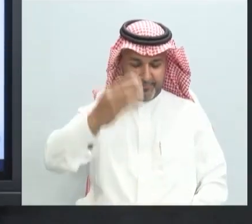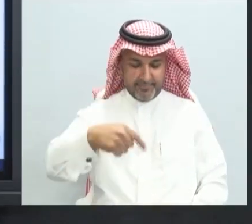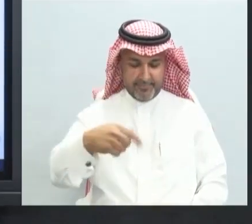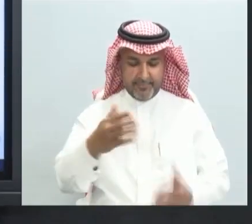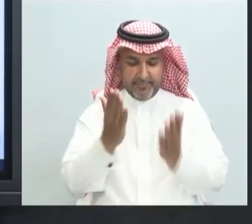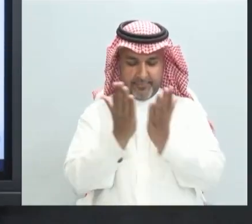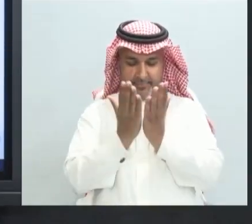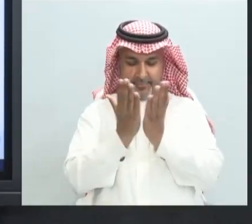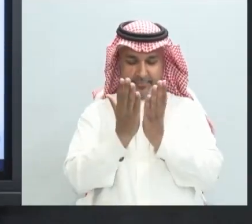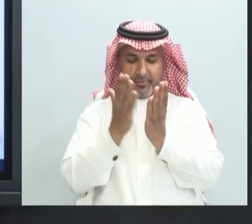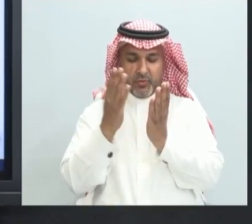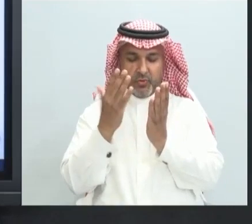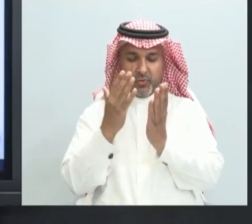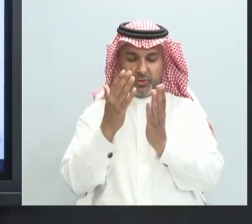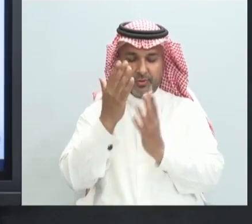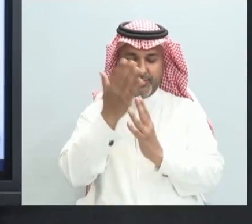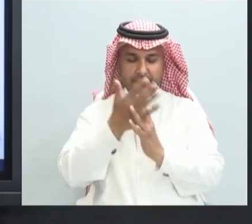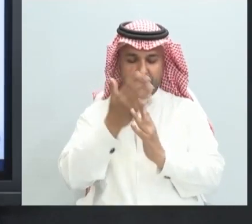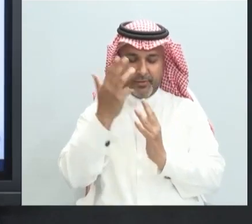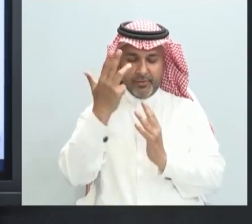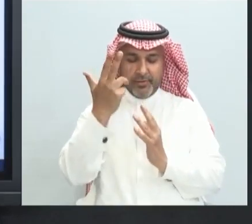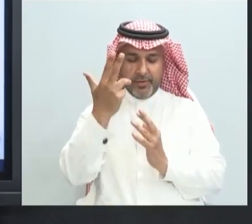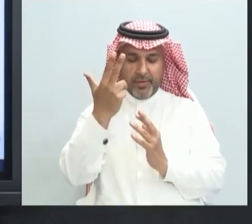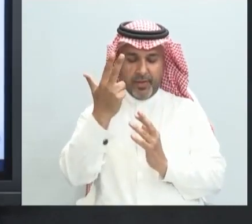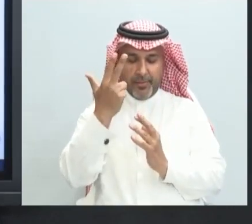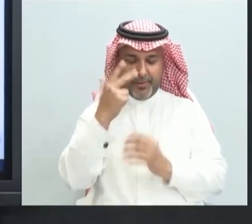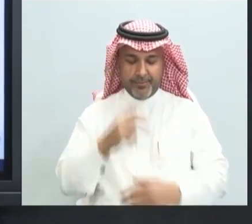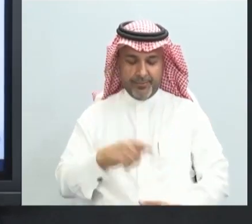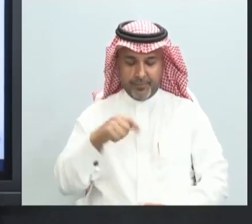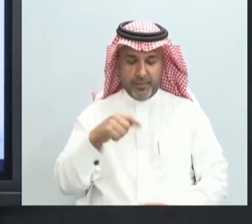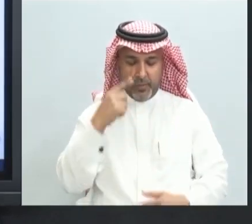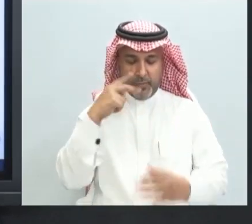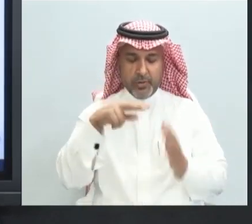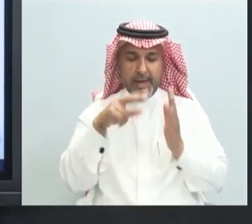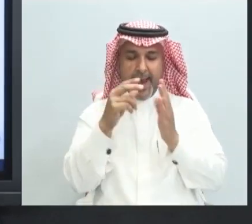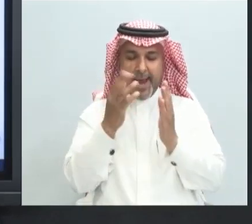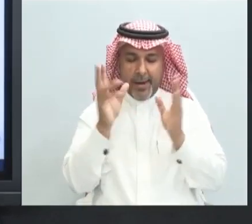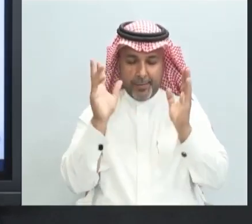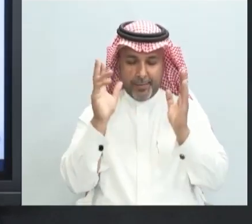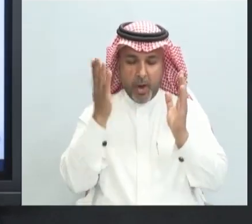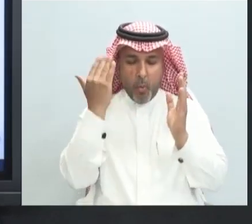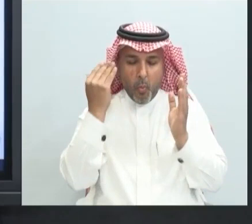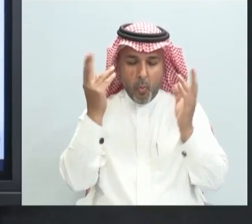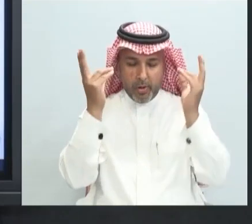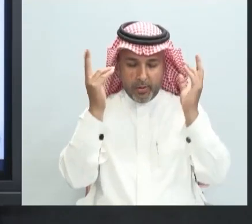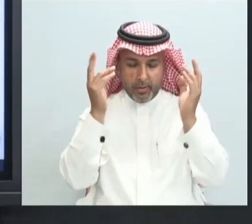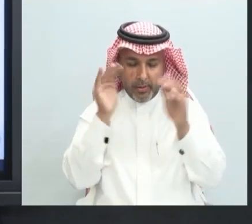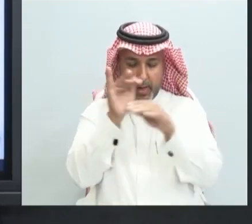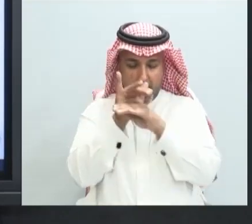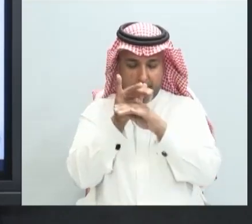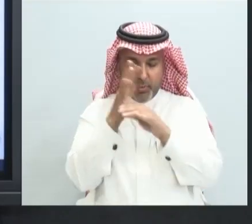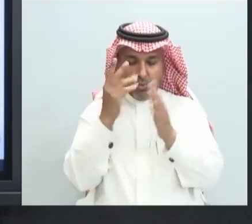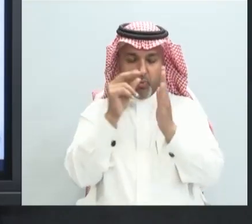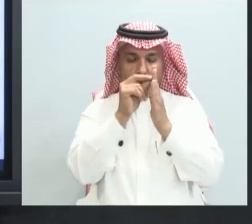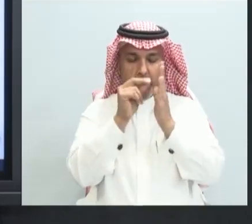دروس الفصل الثامن ونحن في الدرس الخامس اللي راح نتكلم فيه عن قوانين جيوب التمام طبعا احنا تكلمنا في الدرس السابق عن قانون